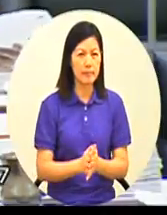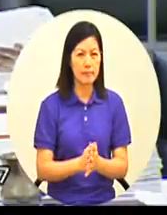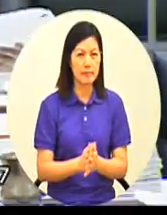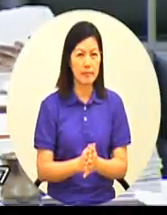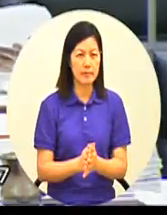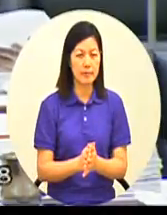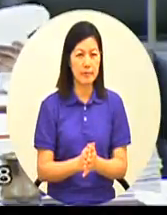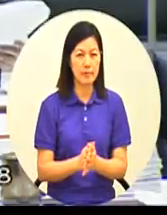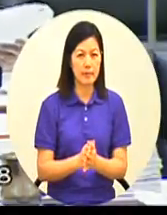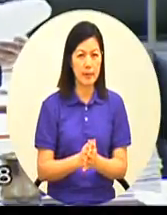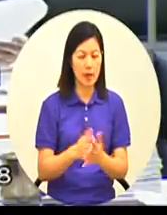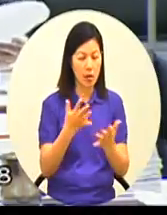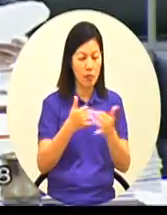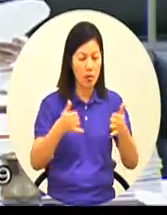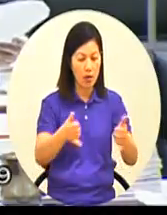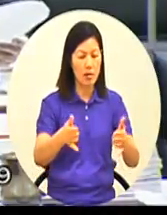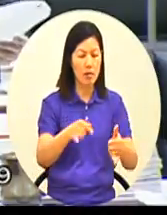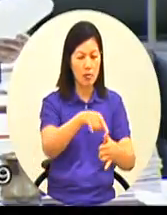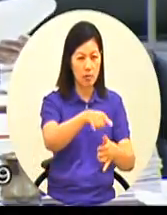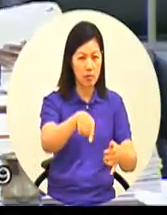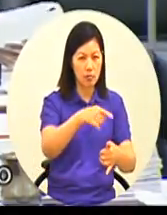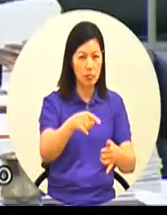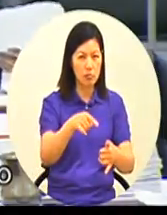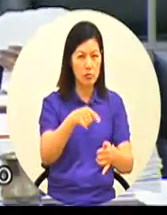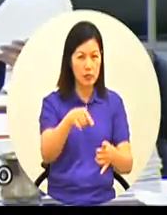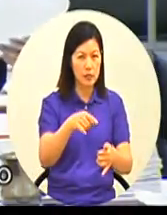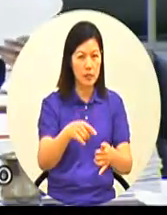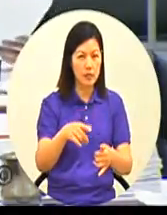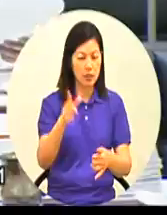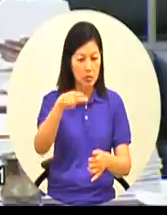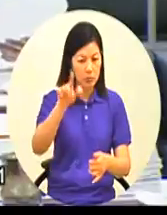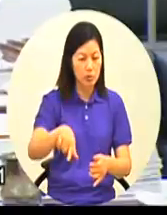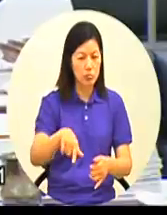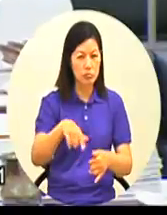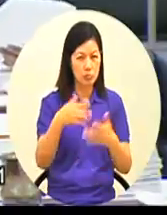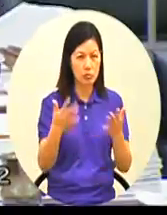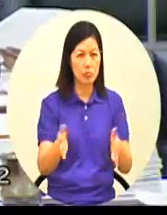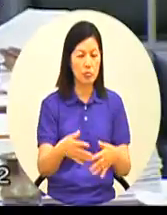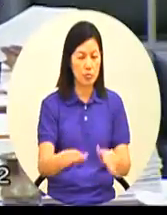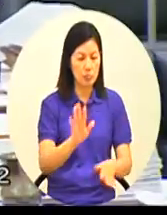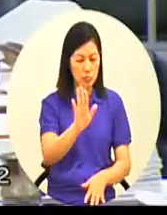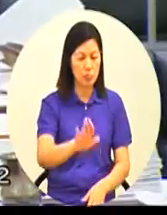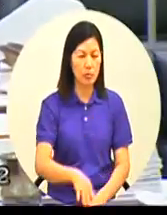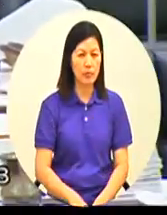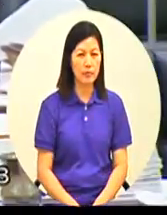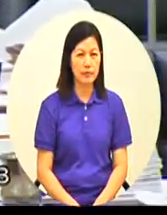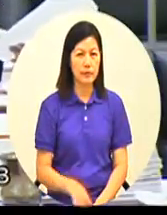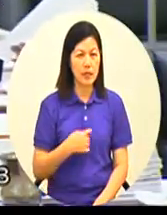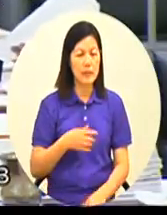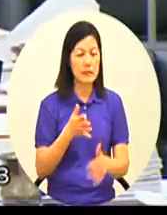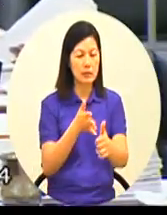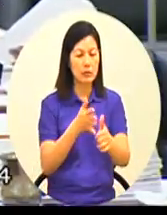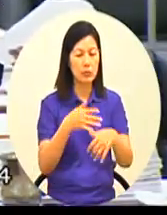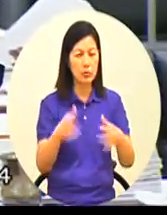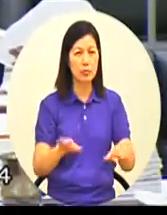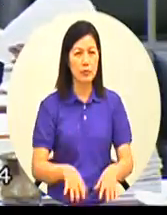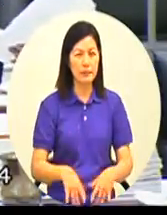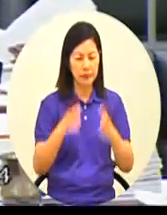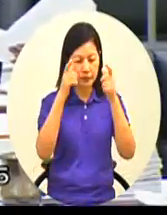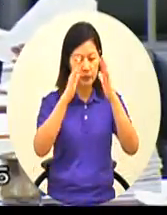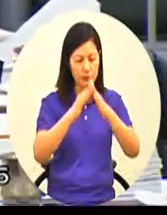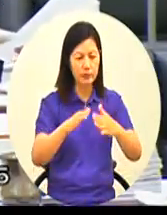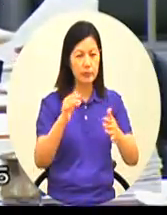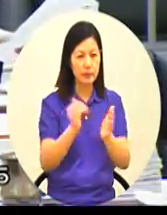WiFi 的热点就超过6000个，这个部分以前我本学也咨询过。但是我们高雄市到目前为